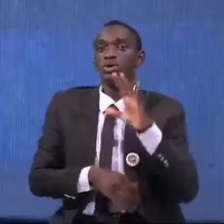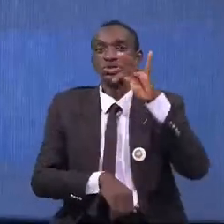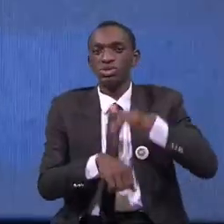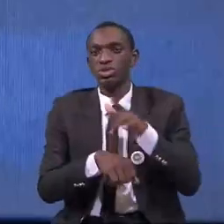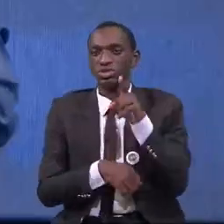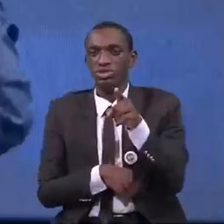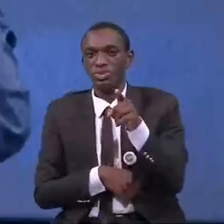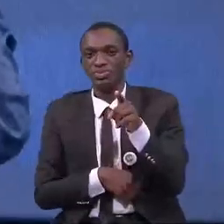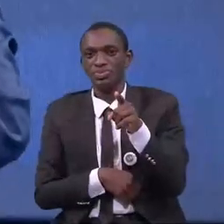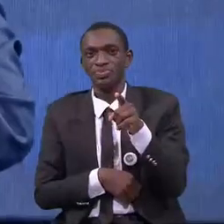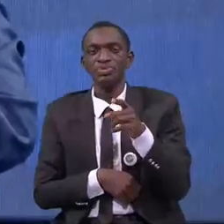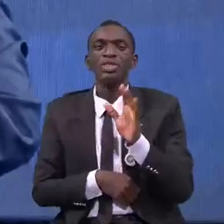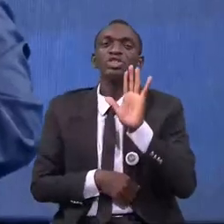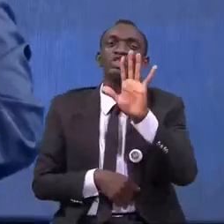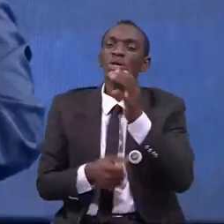vous